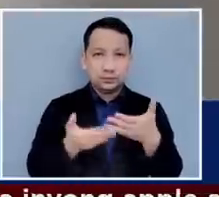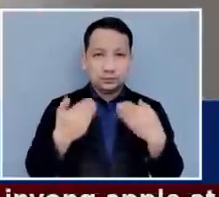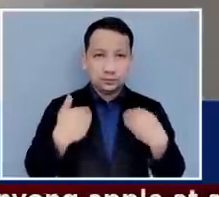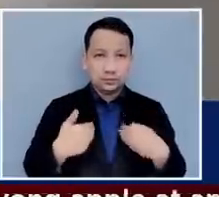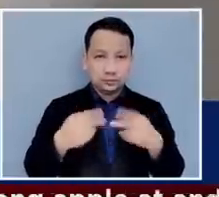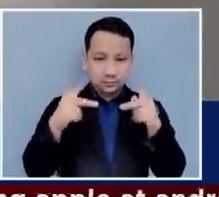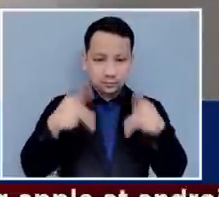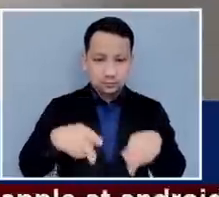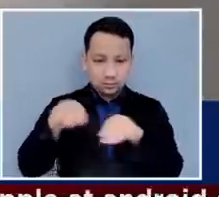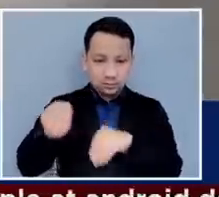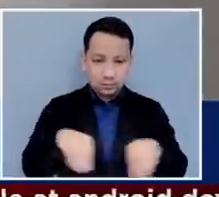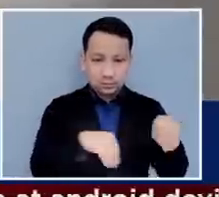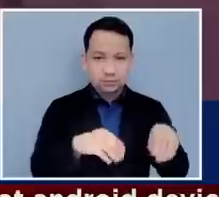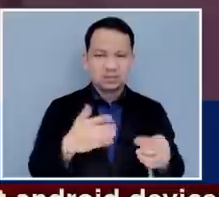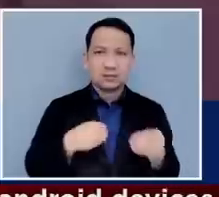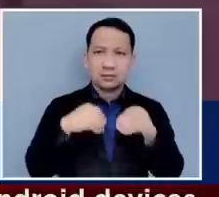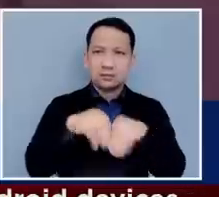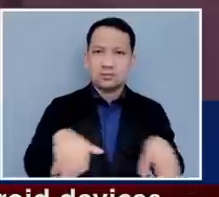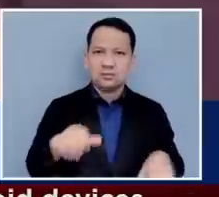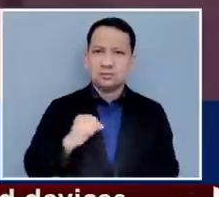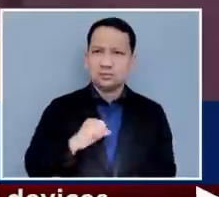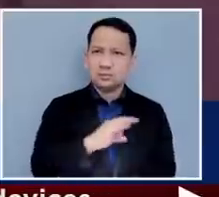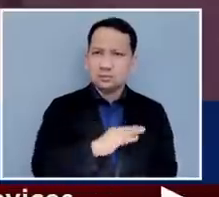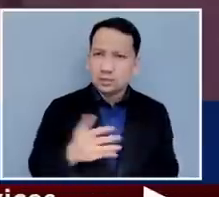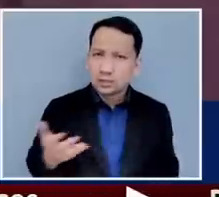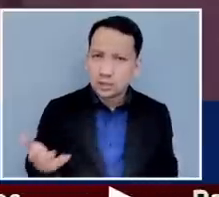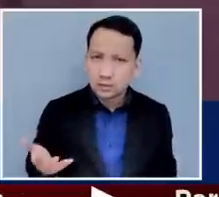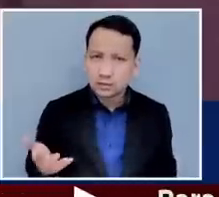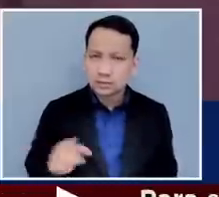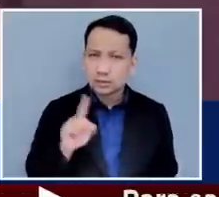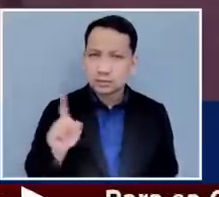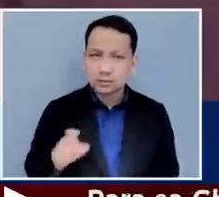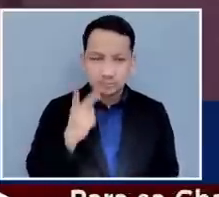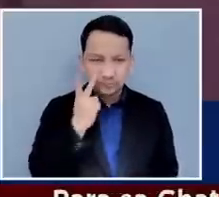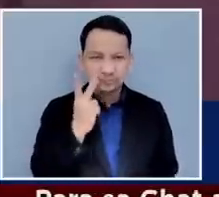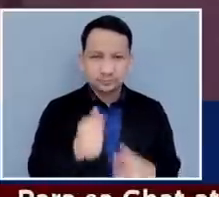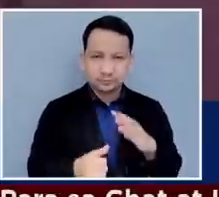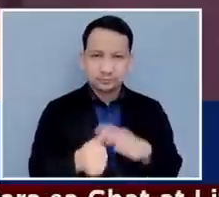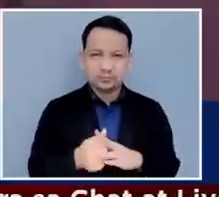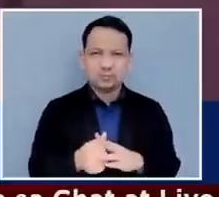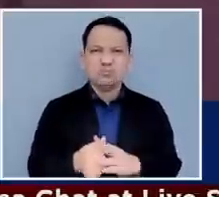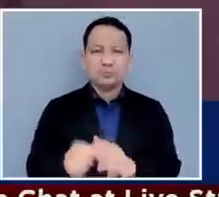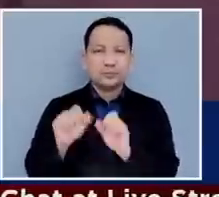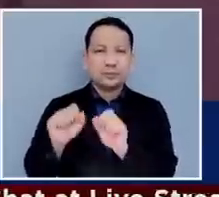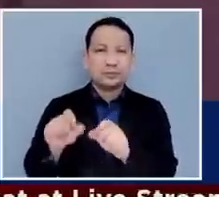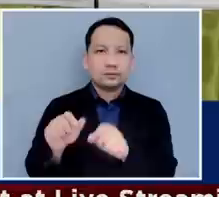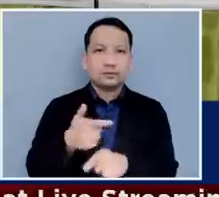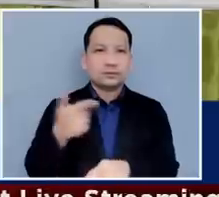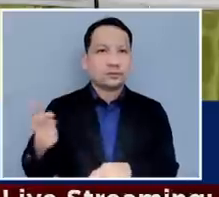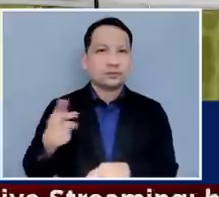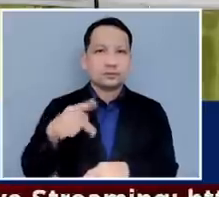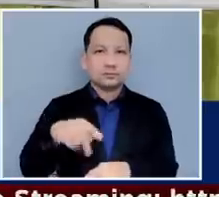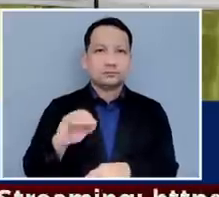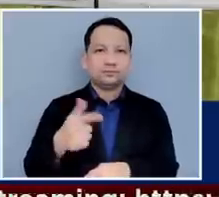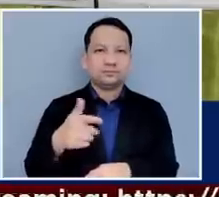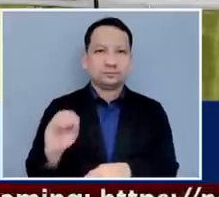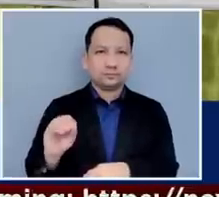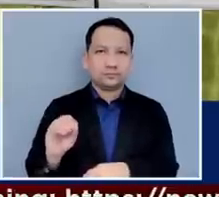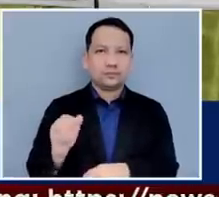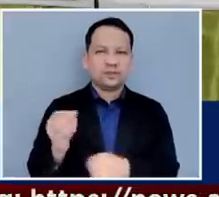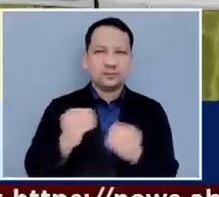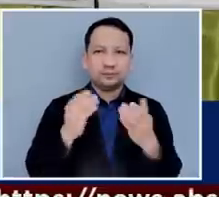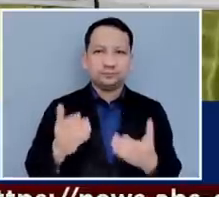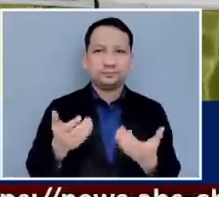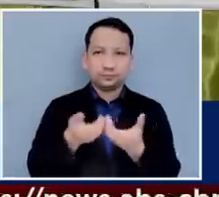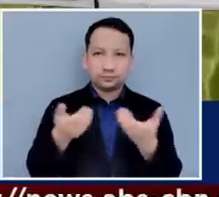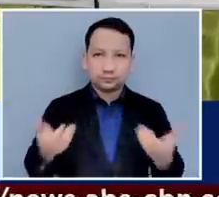Nawawala yung mga tao ko. As in, nasaan? And then I found out na benta sa ibang POGO operator. Sa hiwalay na